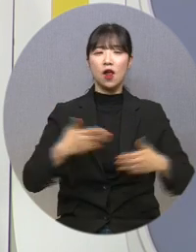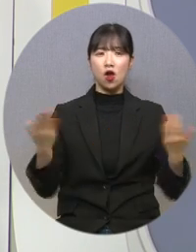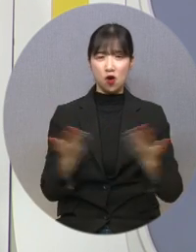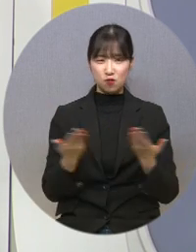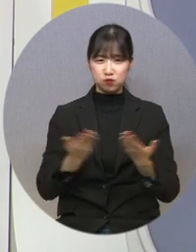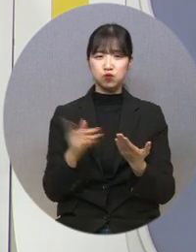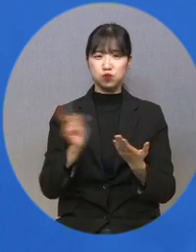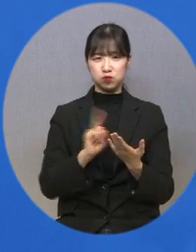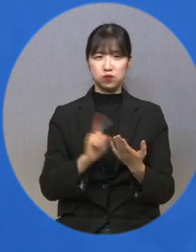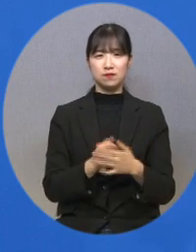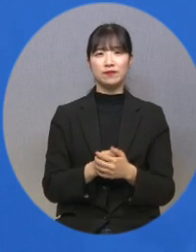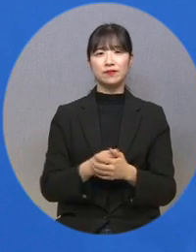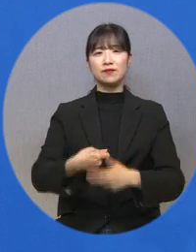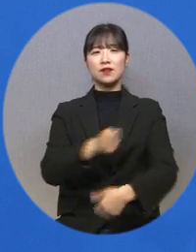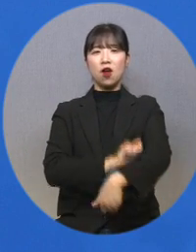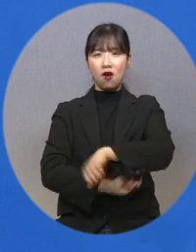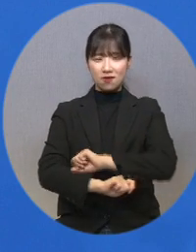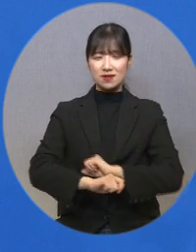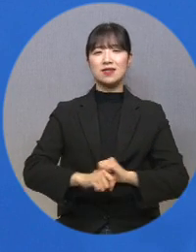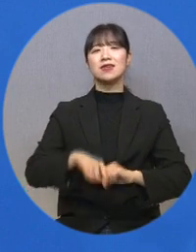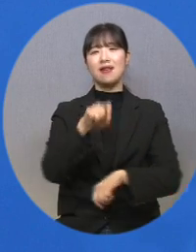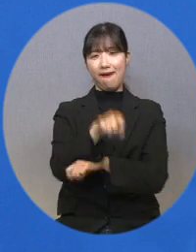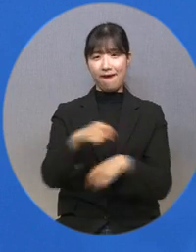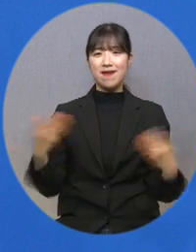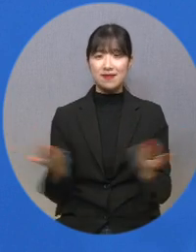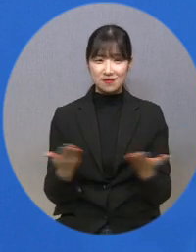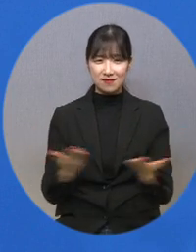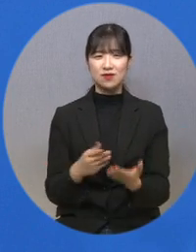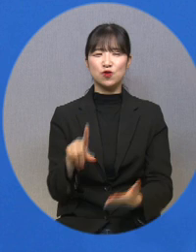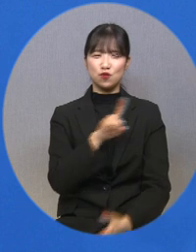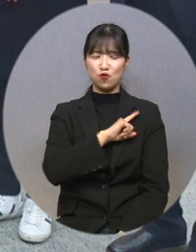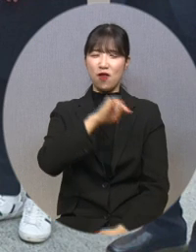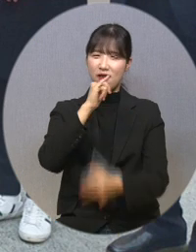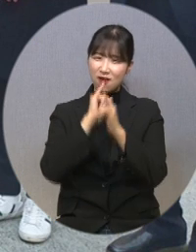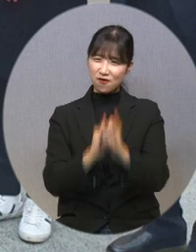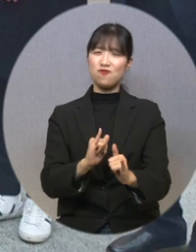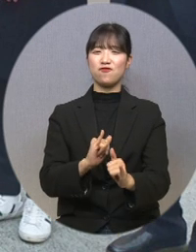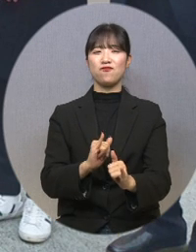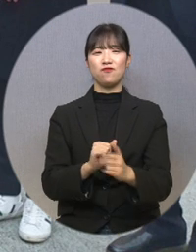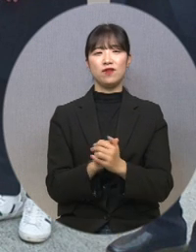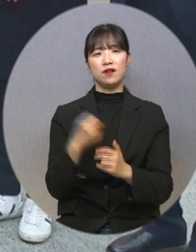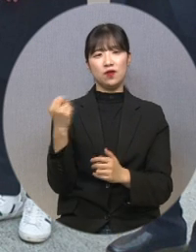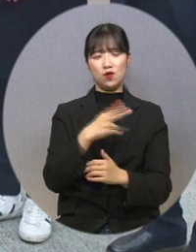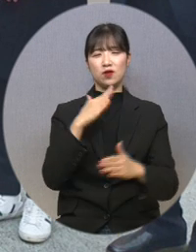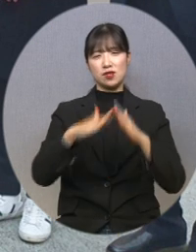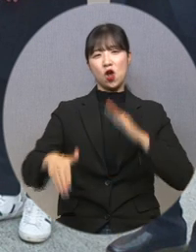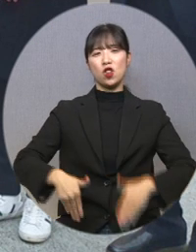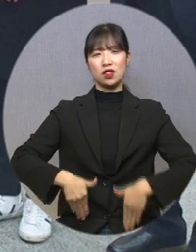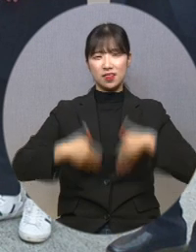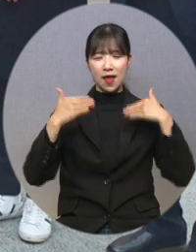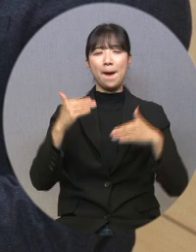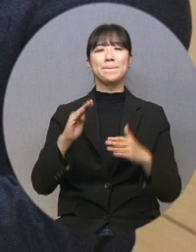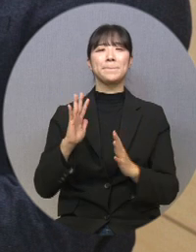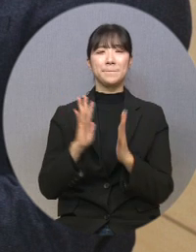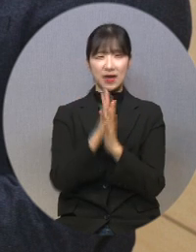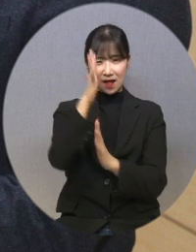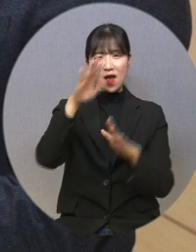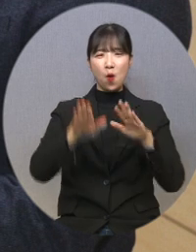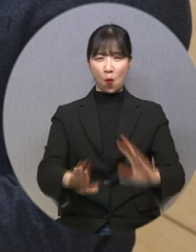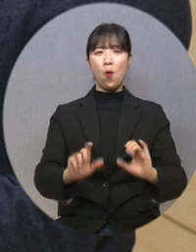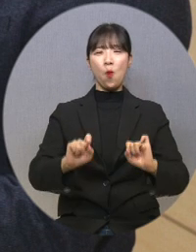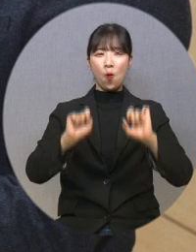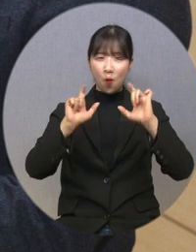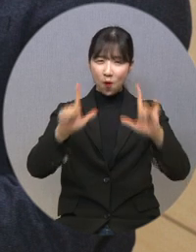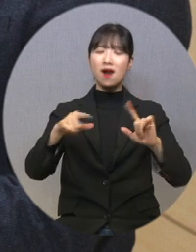업무적으로는 적극 행정 최우수상. 이야. 그다음에 뭐 전남을 빛낸 올해의 시책 탑10에 또 선정이